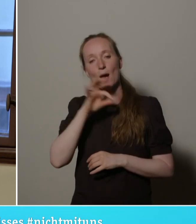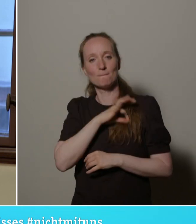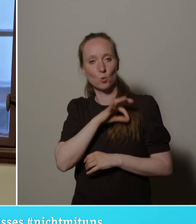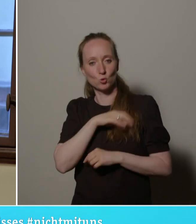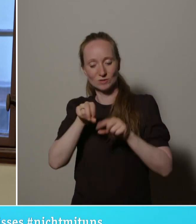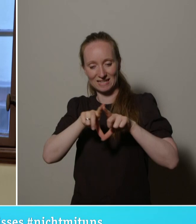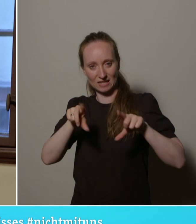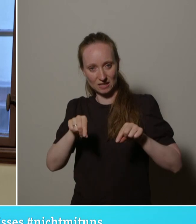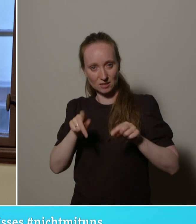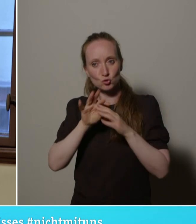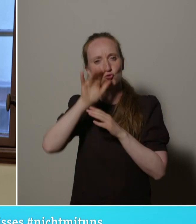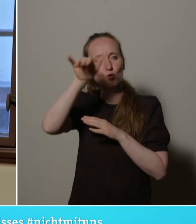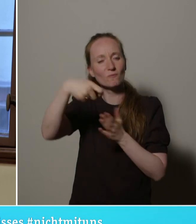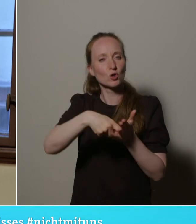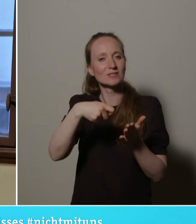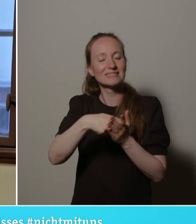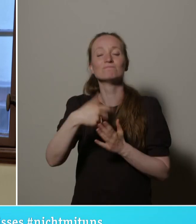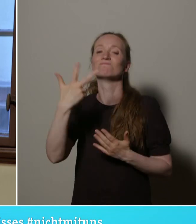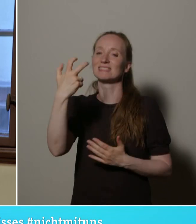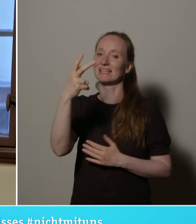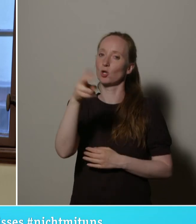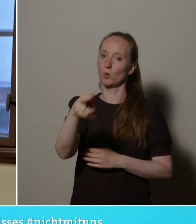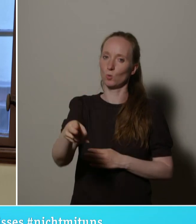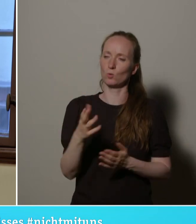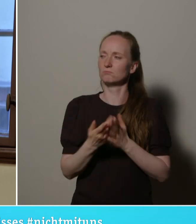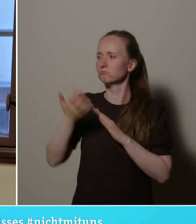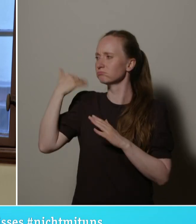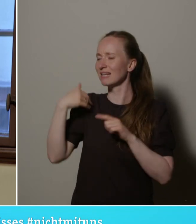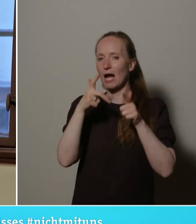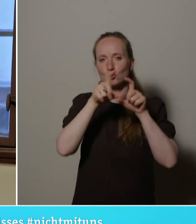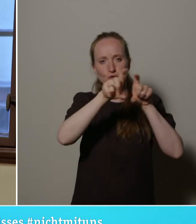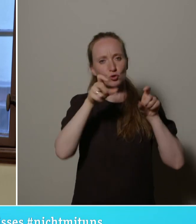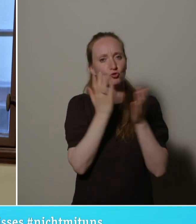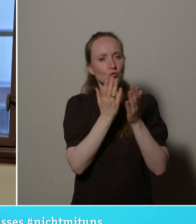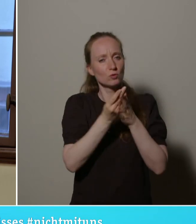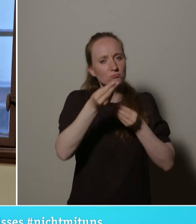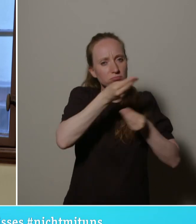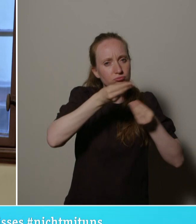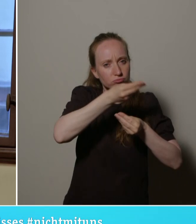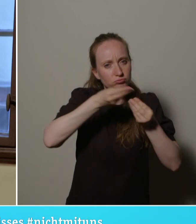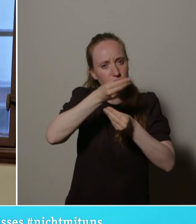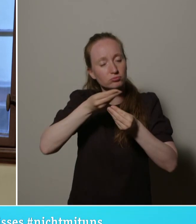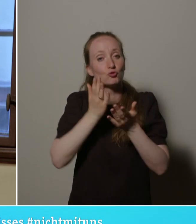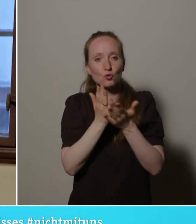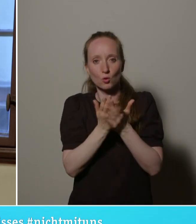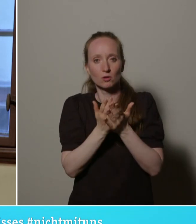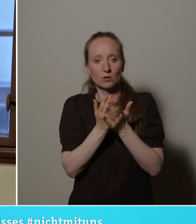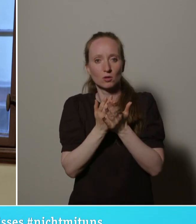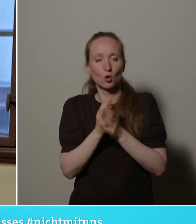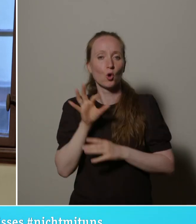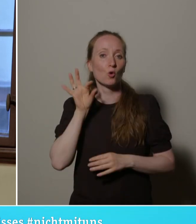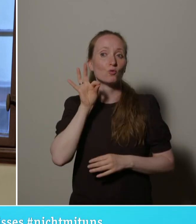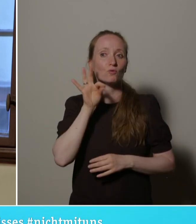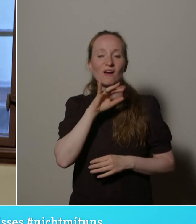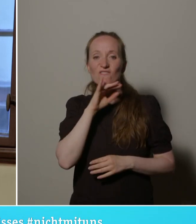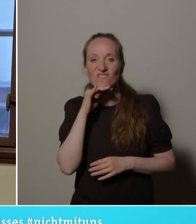den Ausschüssen das schon mal diskutiert, dass dieser Antrag so für viele Nutzer eine